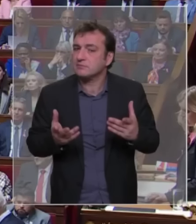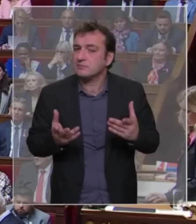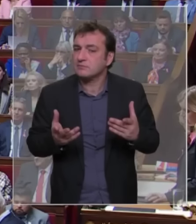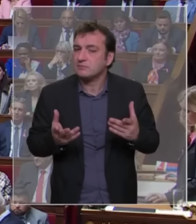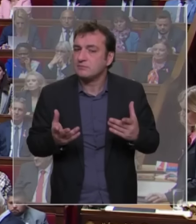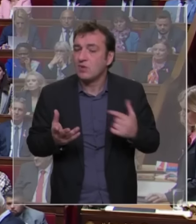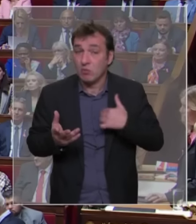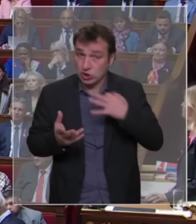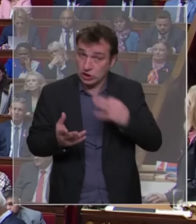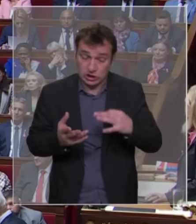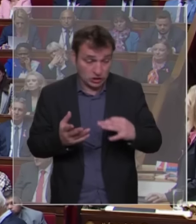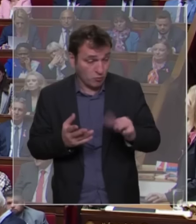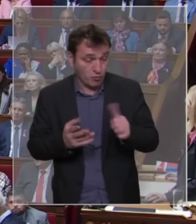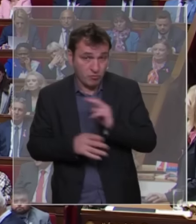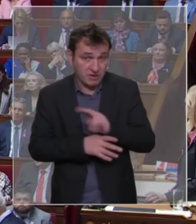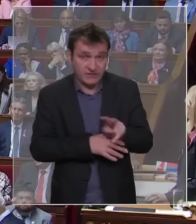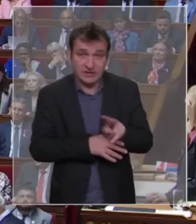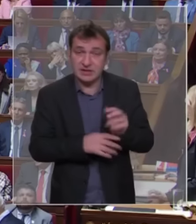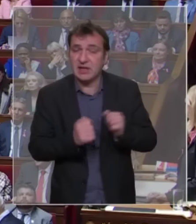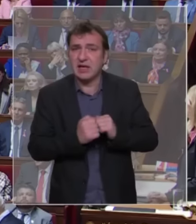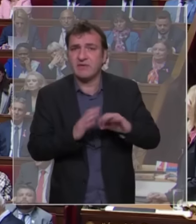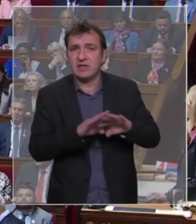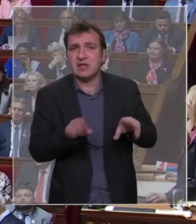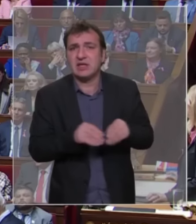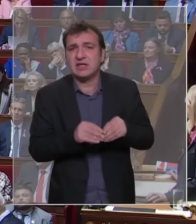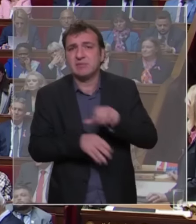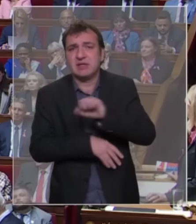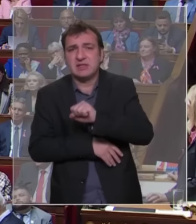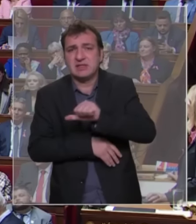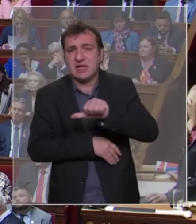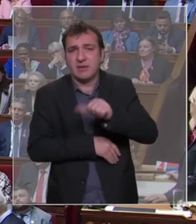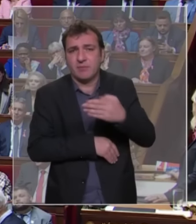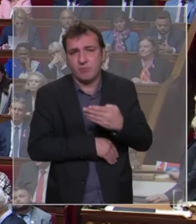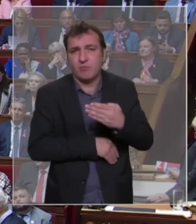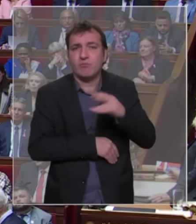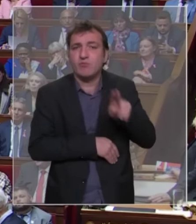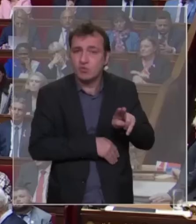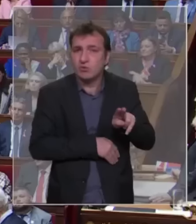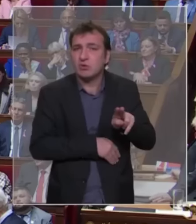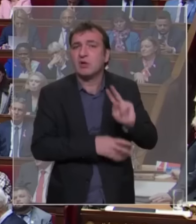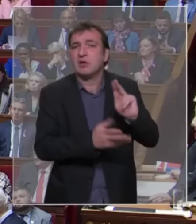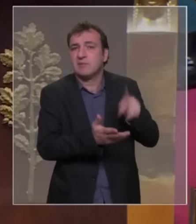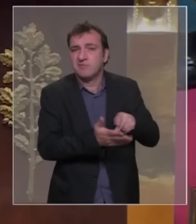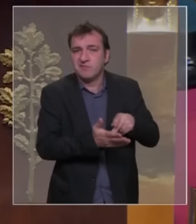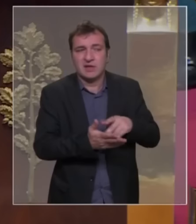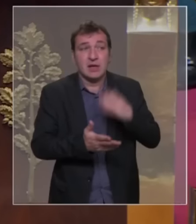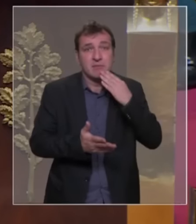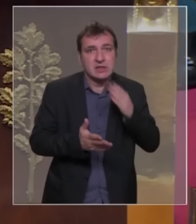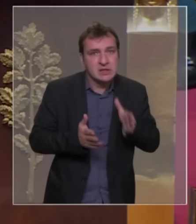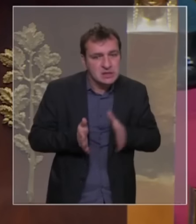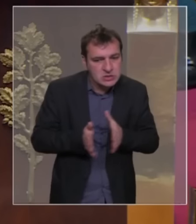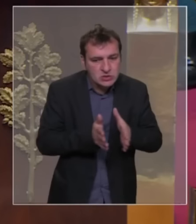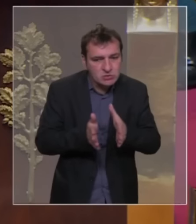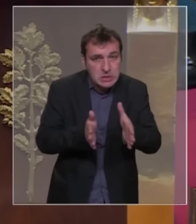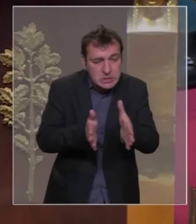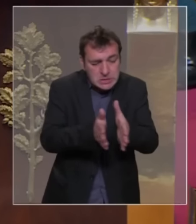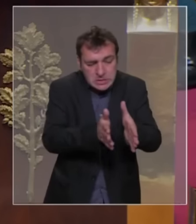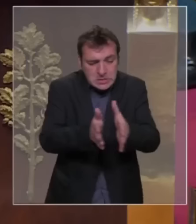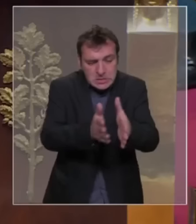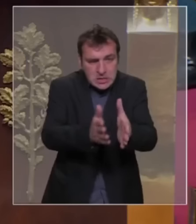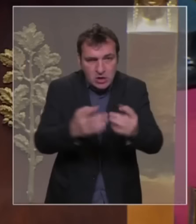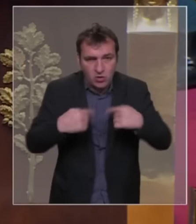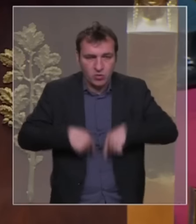lors de ma toute première visite aux côtés des équipes du SAMU de Paris à l'hôpital Necker, tant le chemin est escarpé. Mais un gouvernement qui est